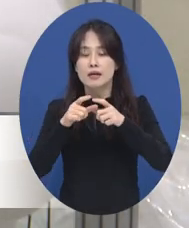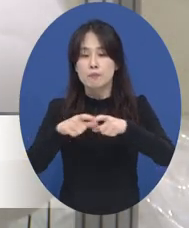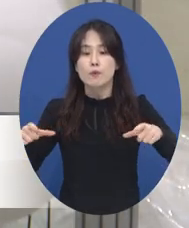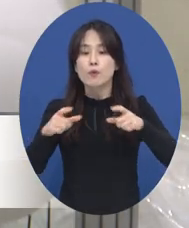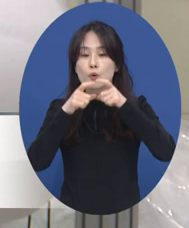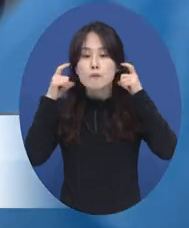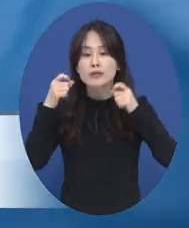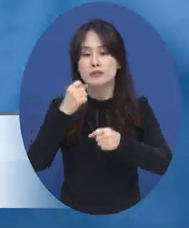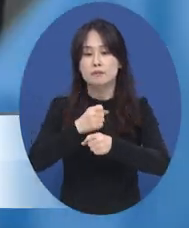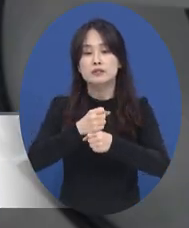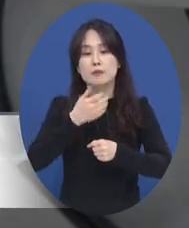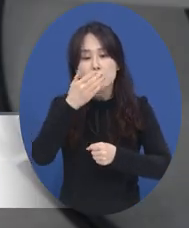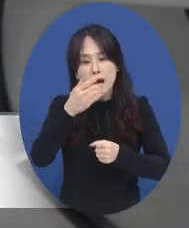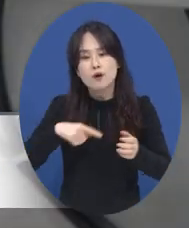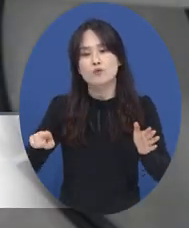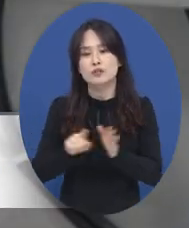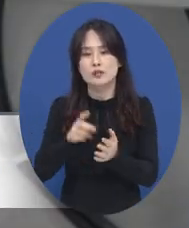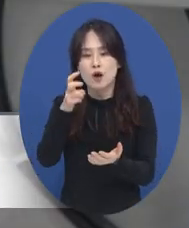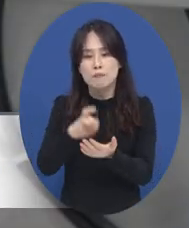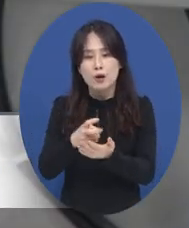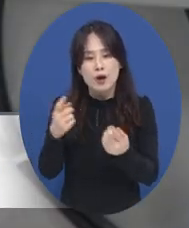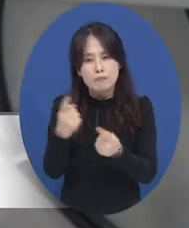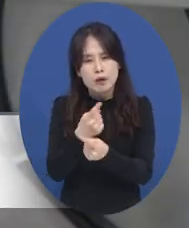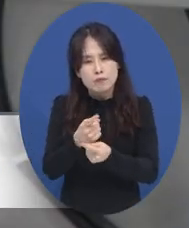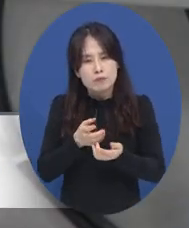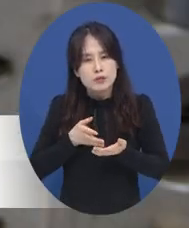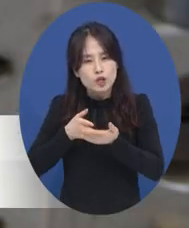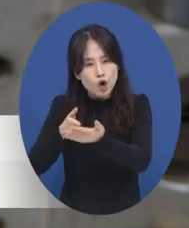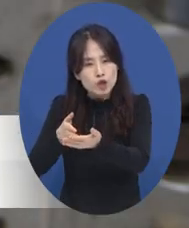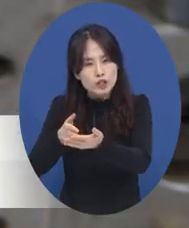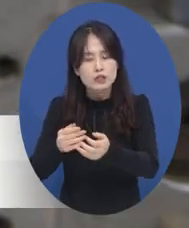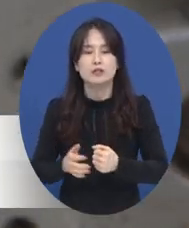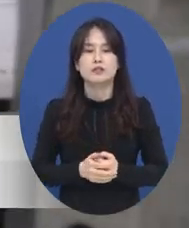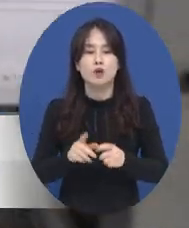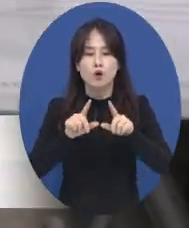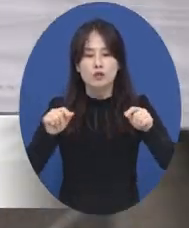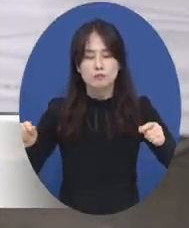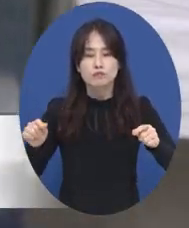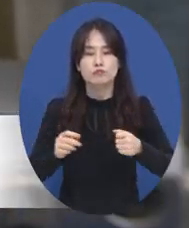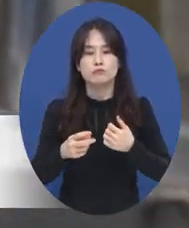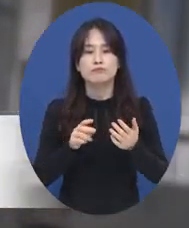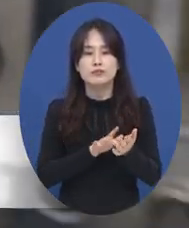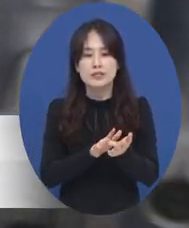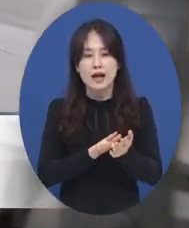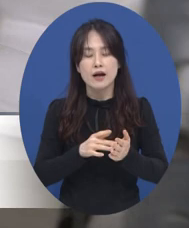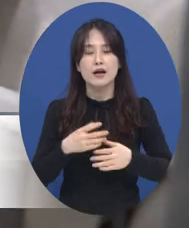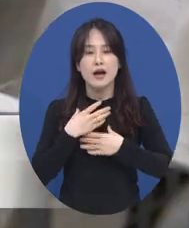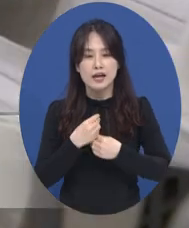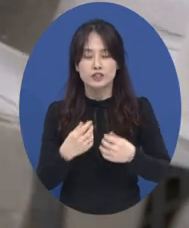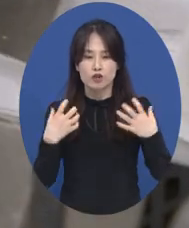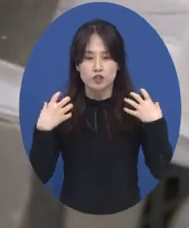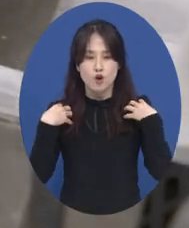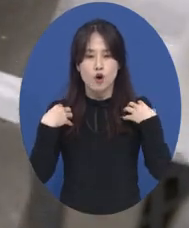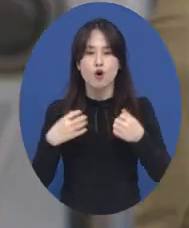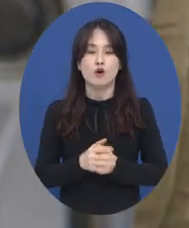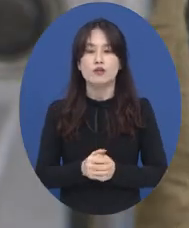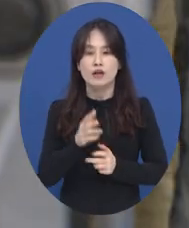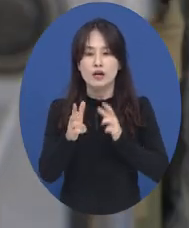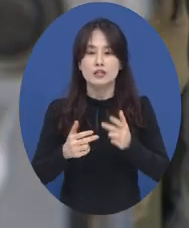제조가 가능하도록 관련 지침을 변경하는 건의안을 식품의약품안전처와 산업통상자원부에